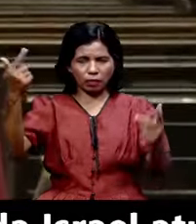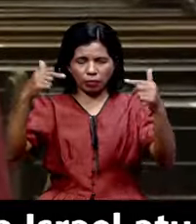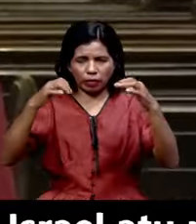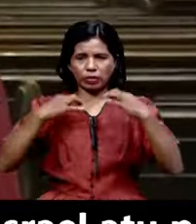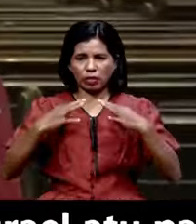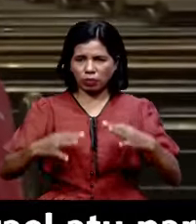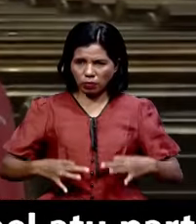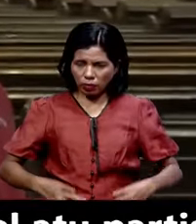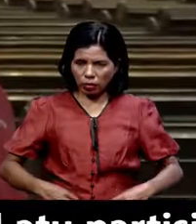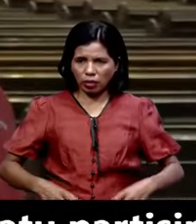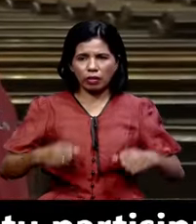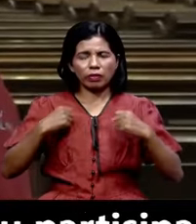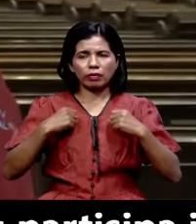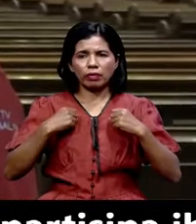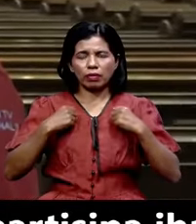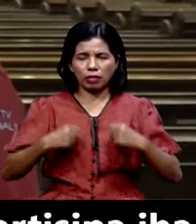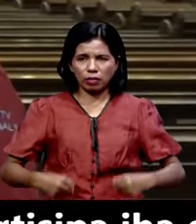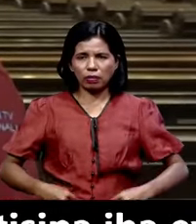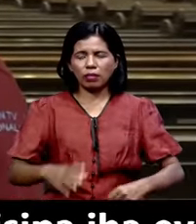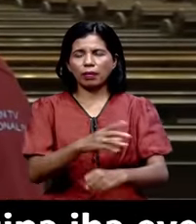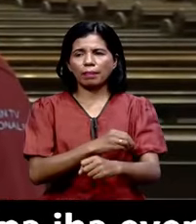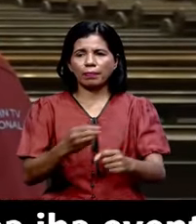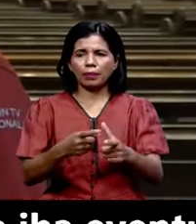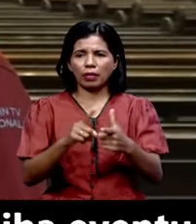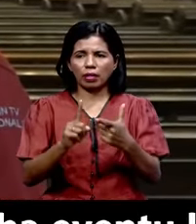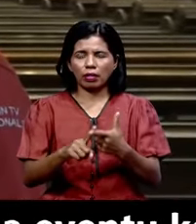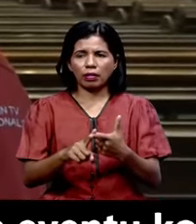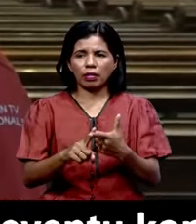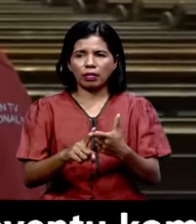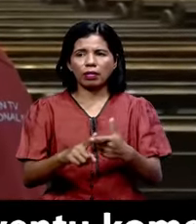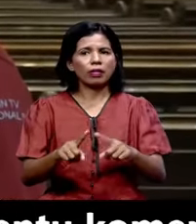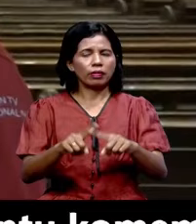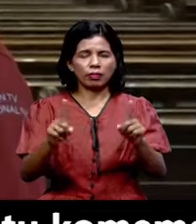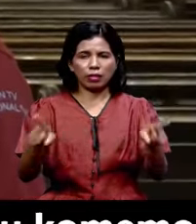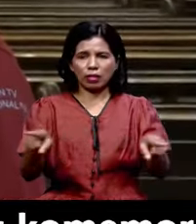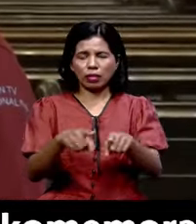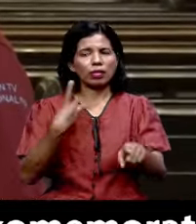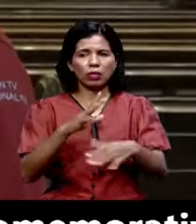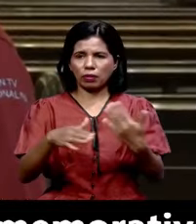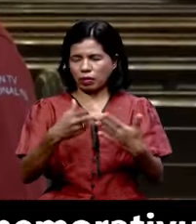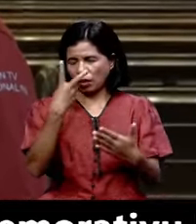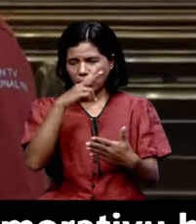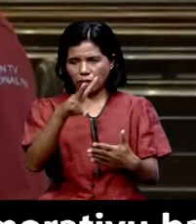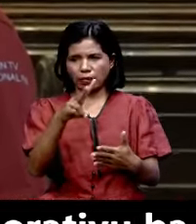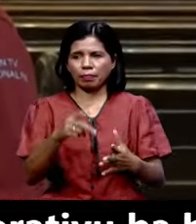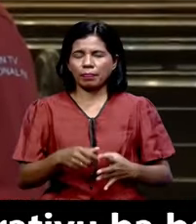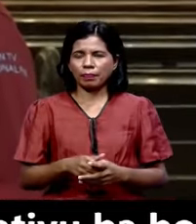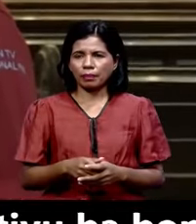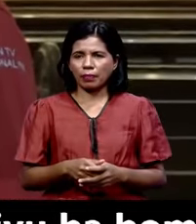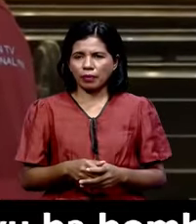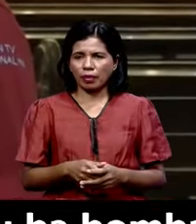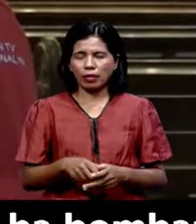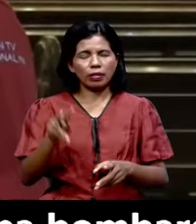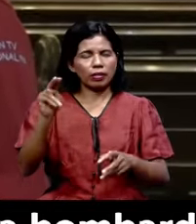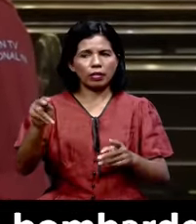nebe la stável no la hanesa ni tahutu hare kata nia